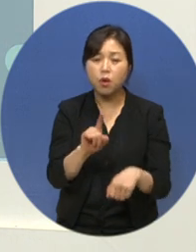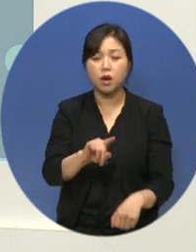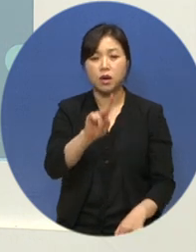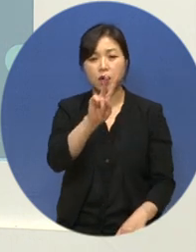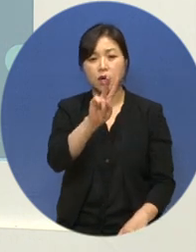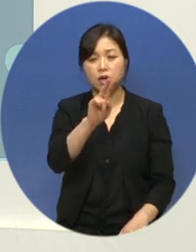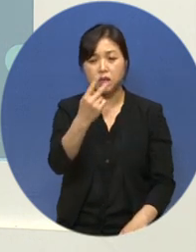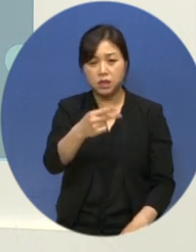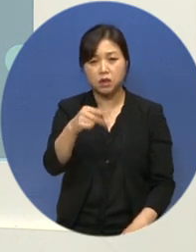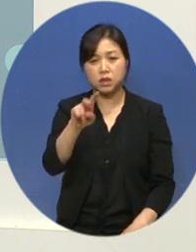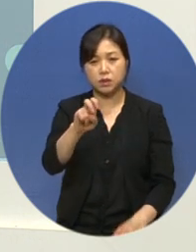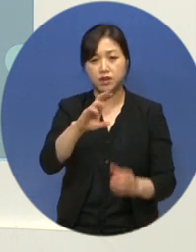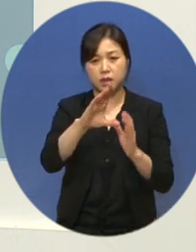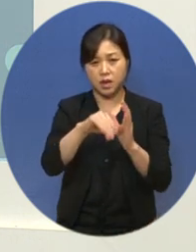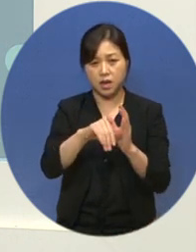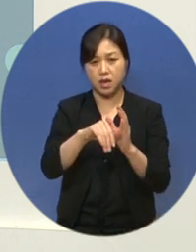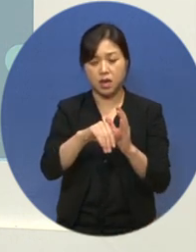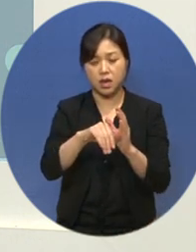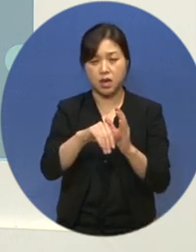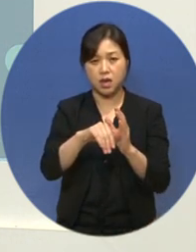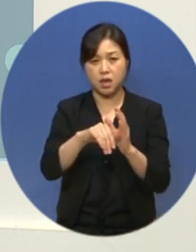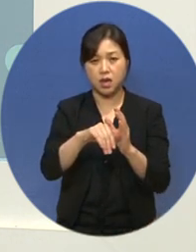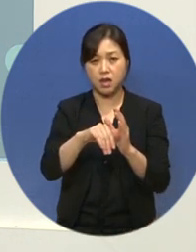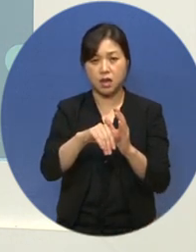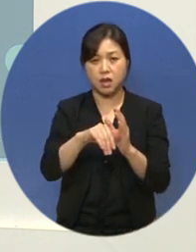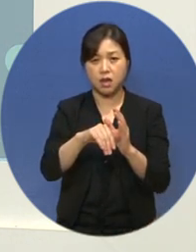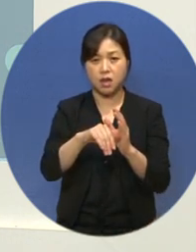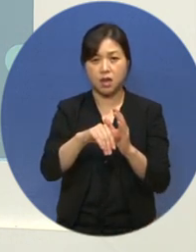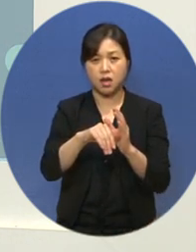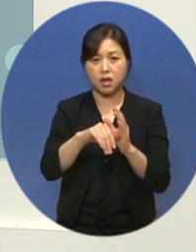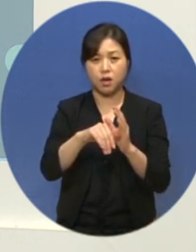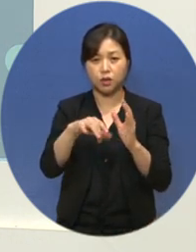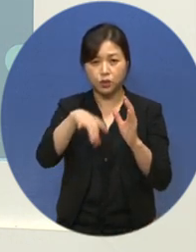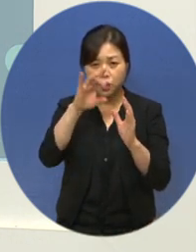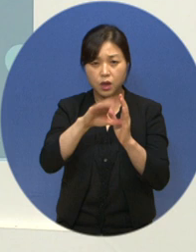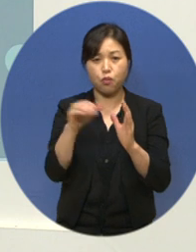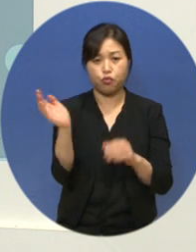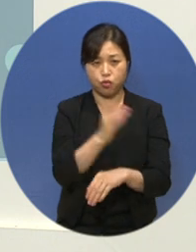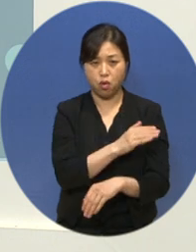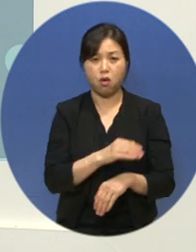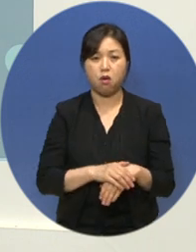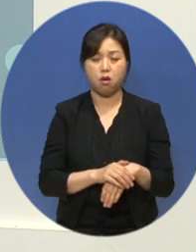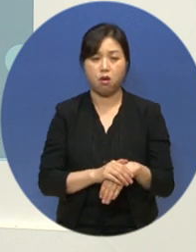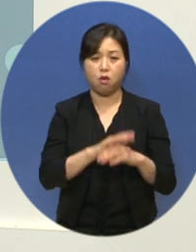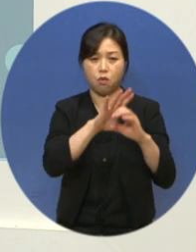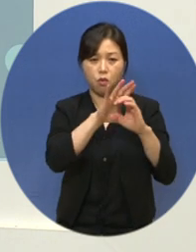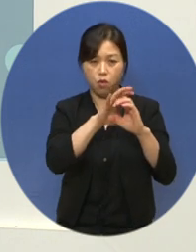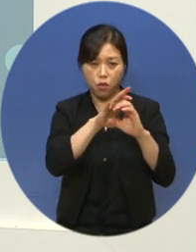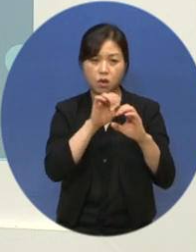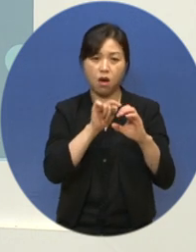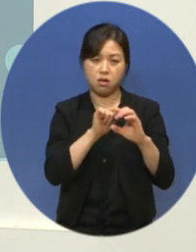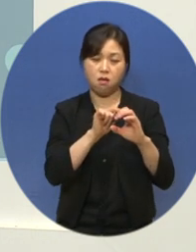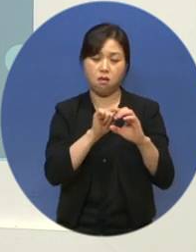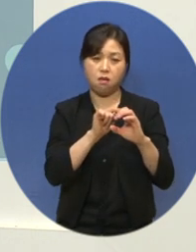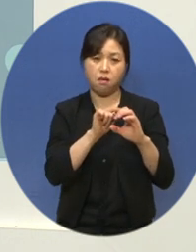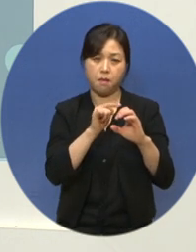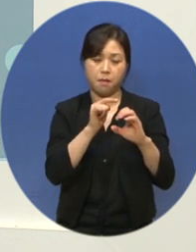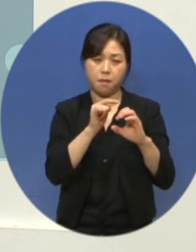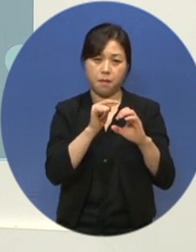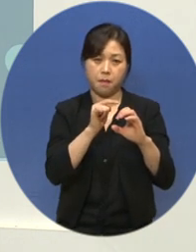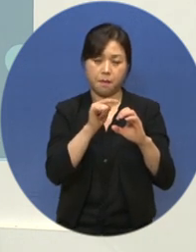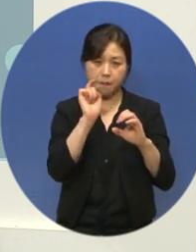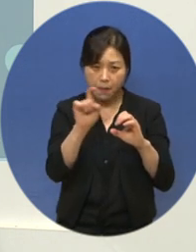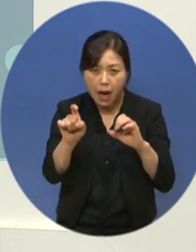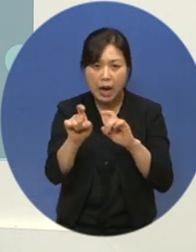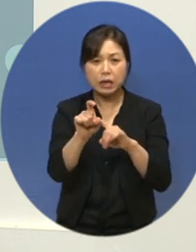2020 년 에 들어오면서 그냥 에 새해 벽두부터 걸어 나 확진 관계로 여러